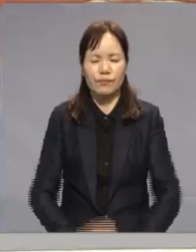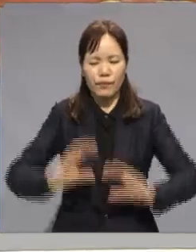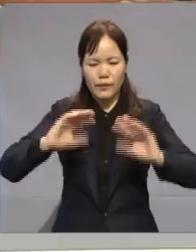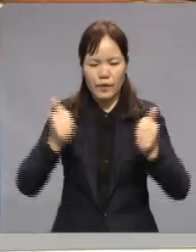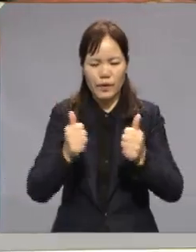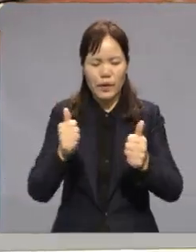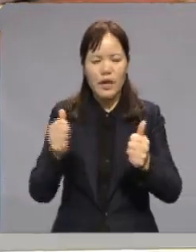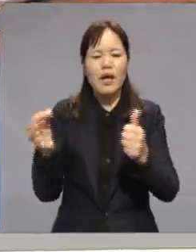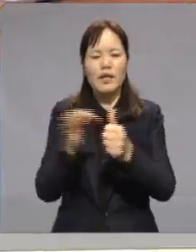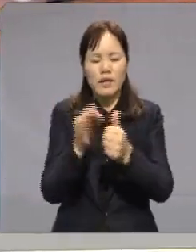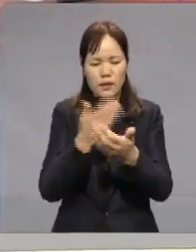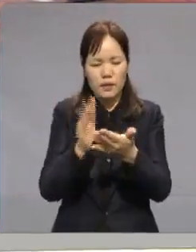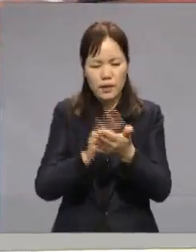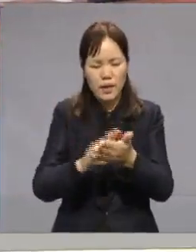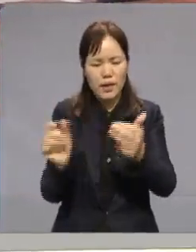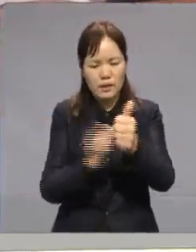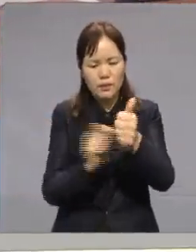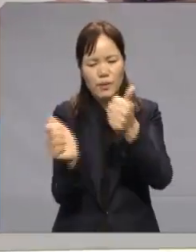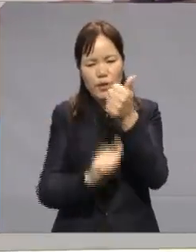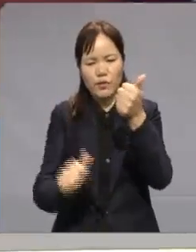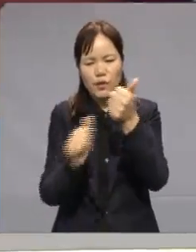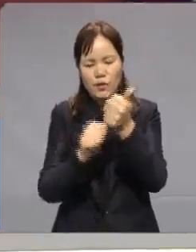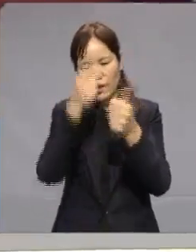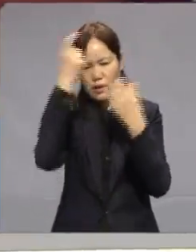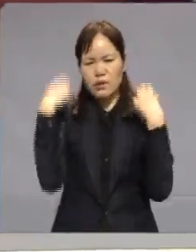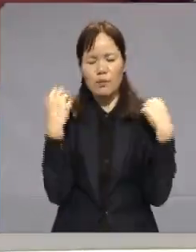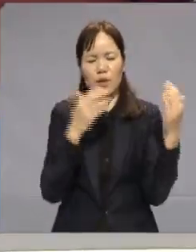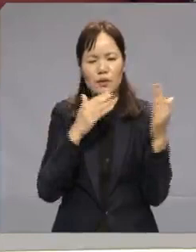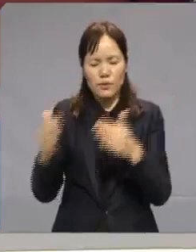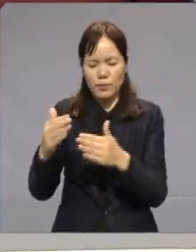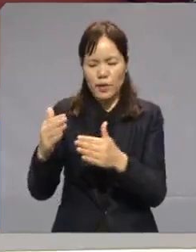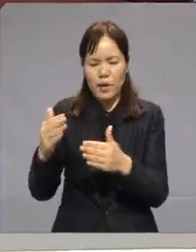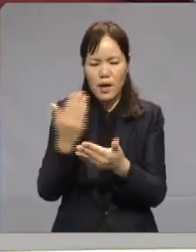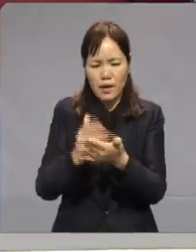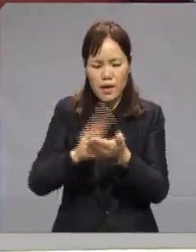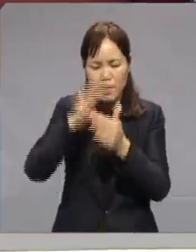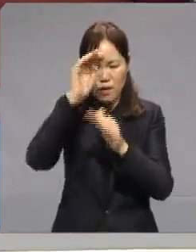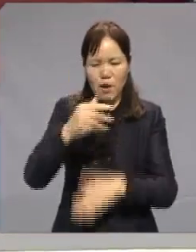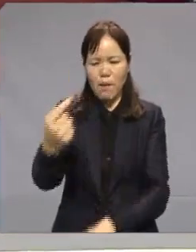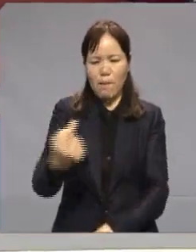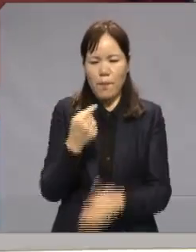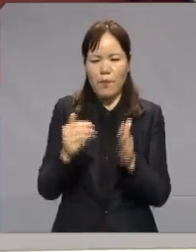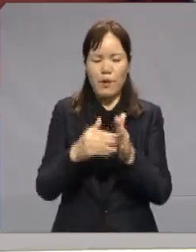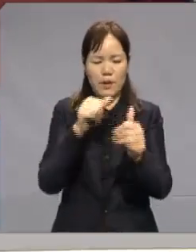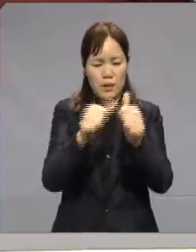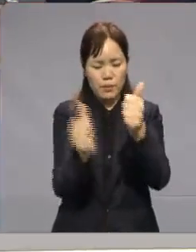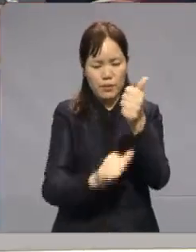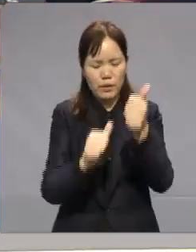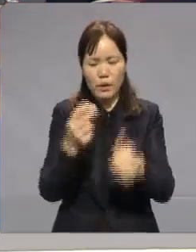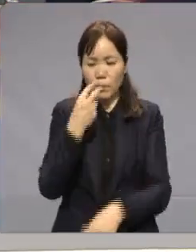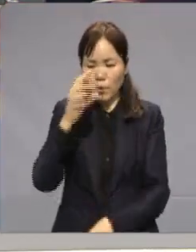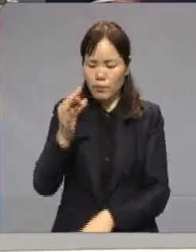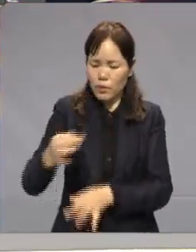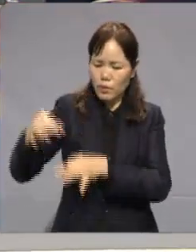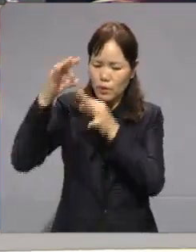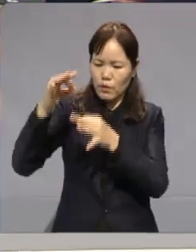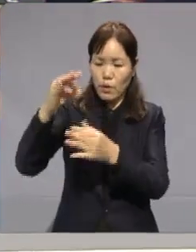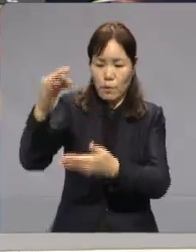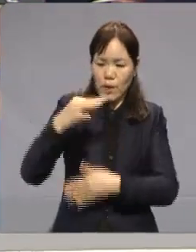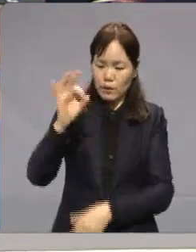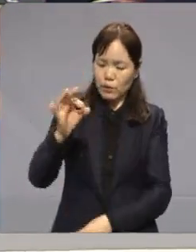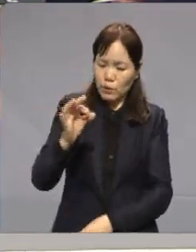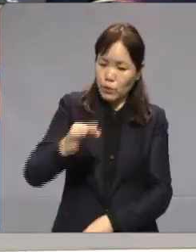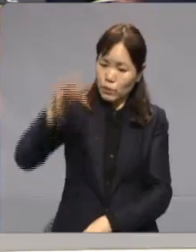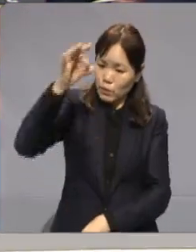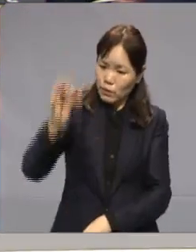국회 연금개혁특별위원회가 정부가 마련한 연금개혁안을 보고받았습니다. 자문위는 보험료를 올리고 수령액을 높이거나